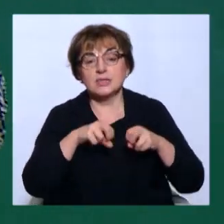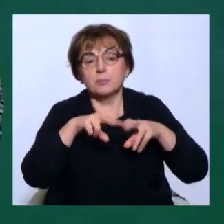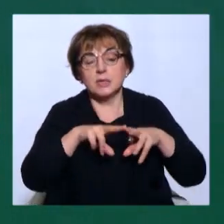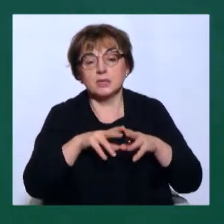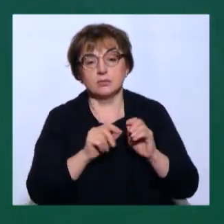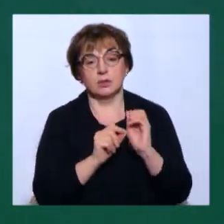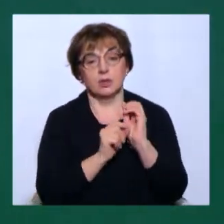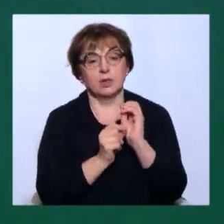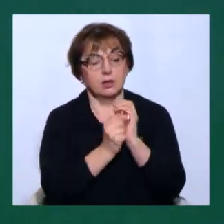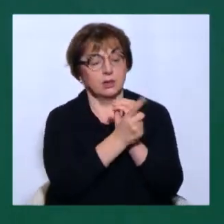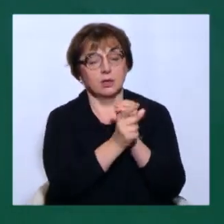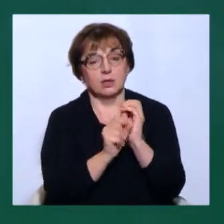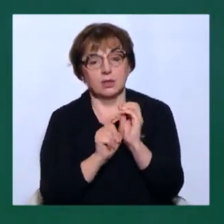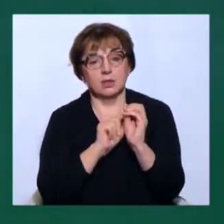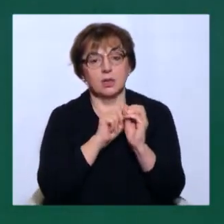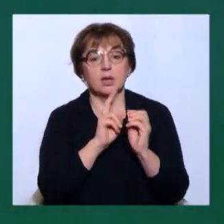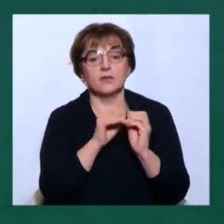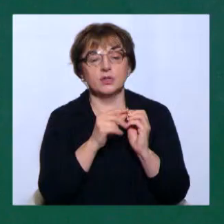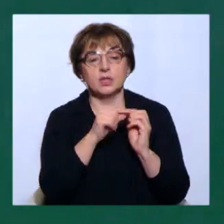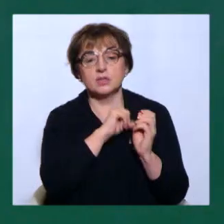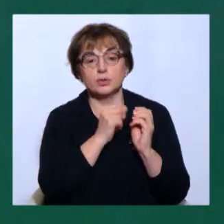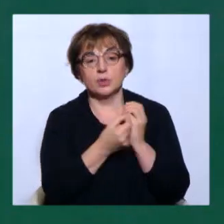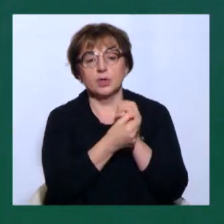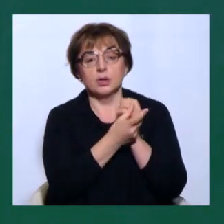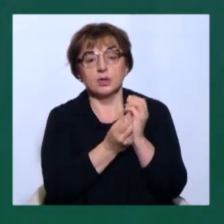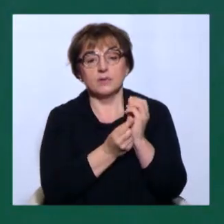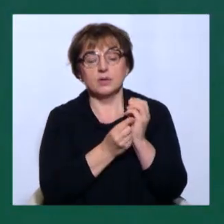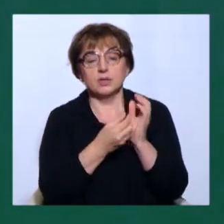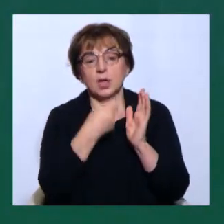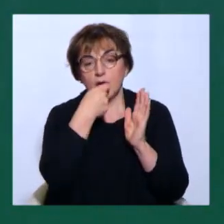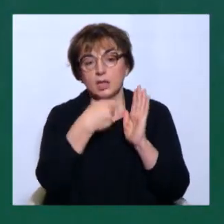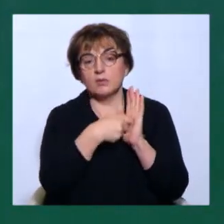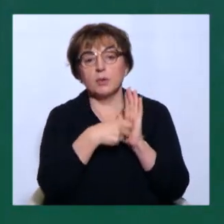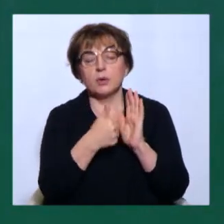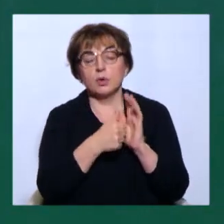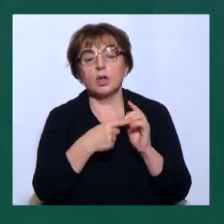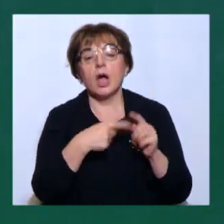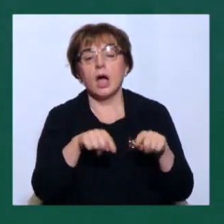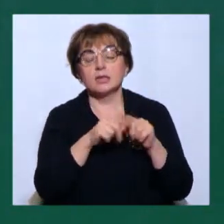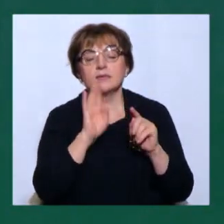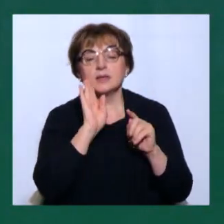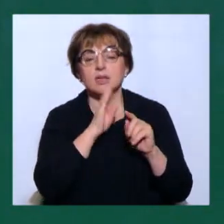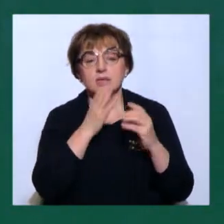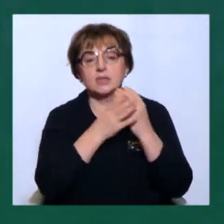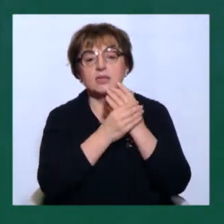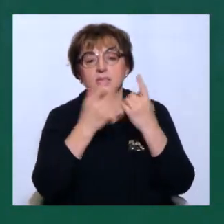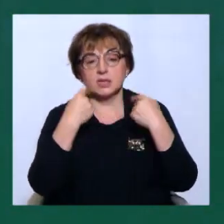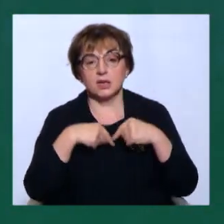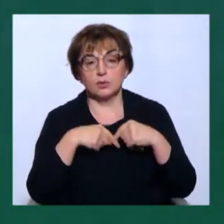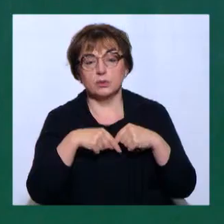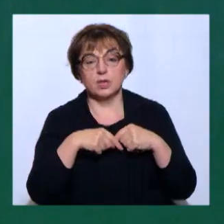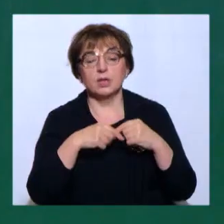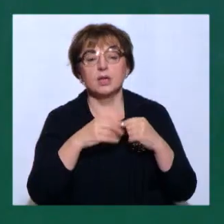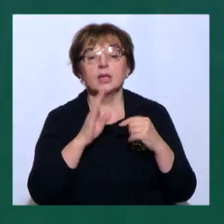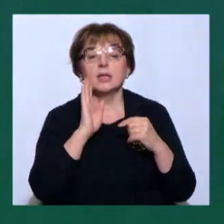პატარა კვირტი. ეს კვირტი იკვებება დედის სხეულიდან, ანუ ჰიდრას